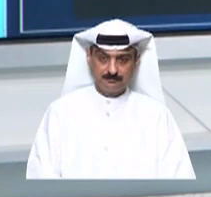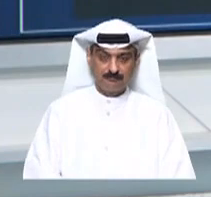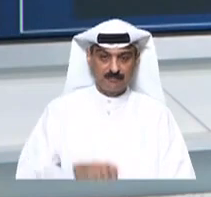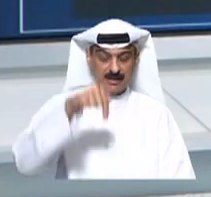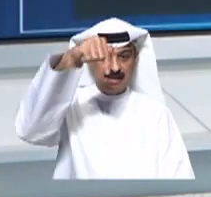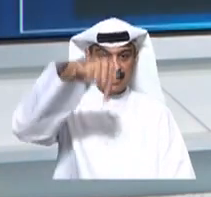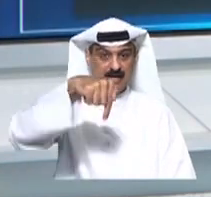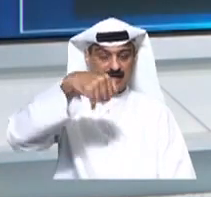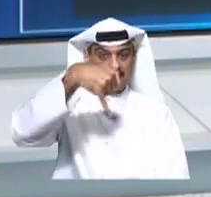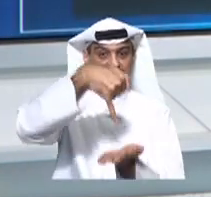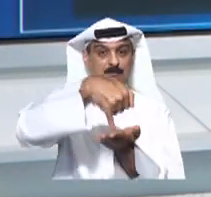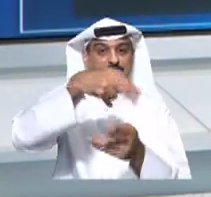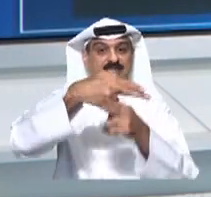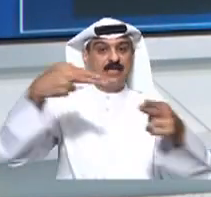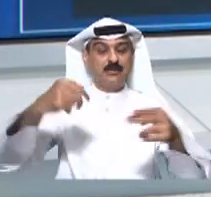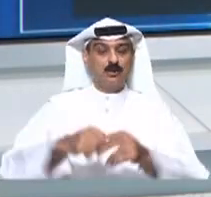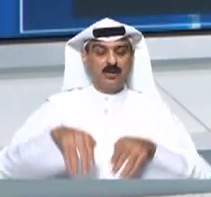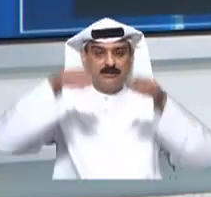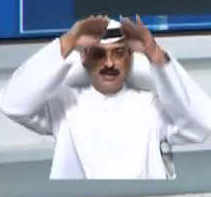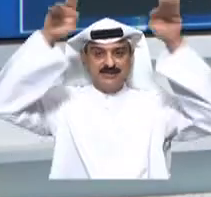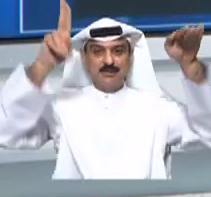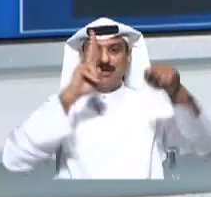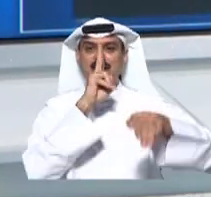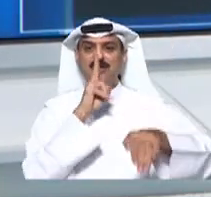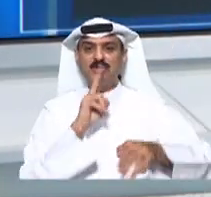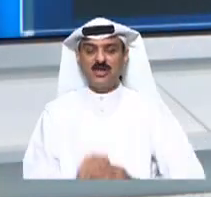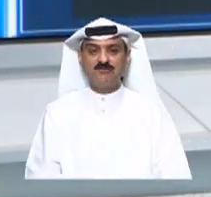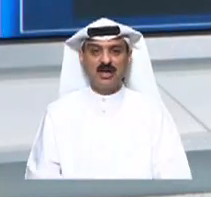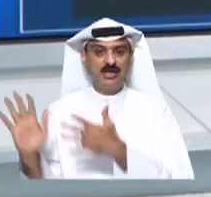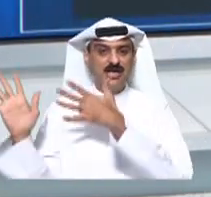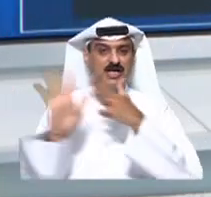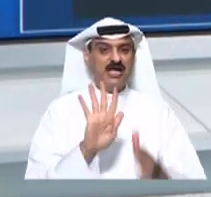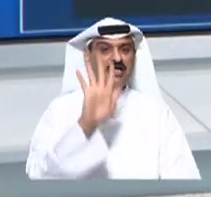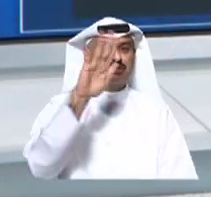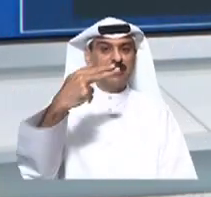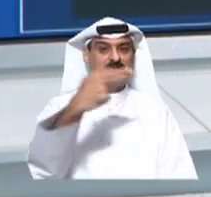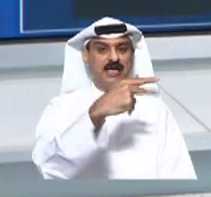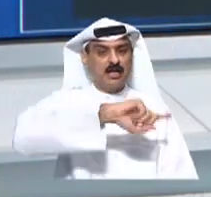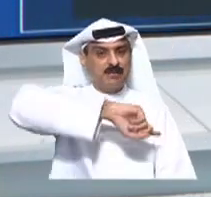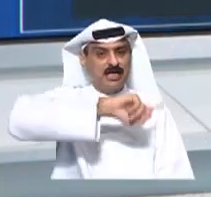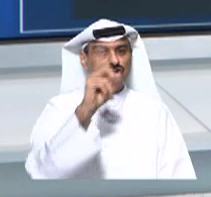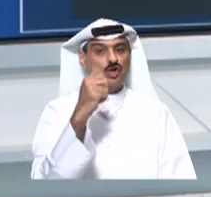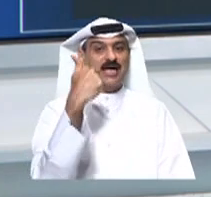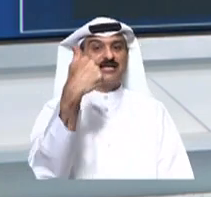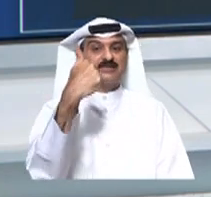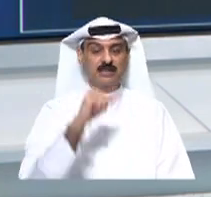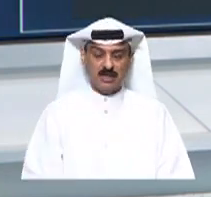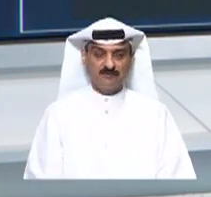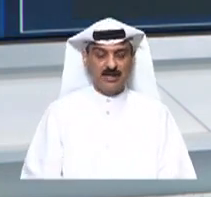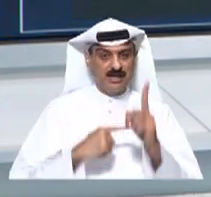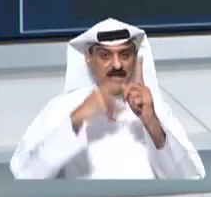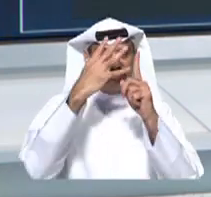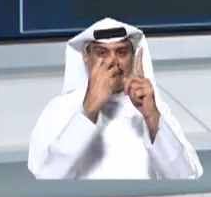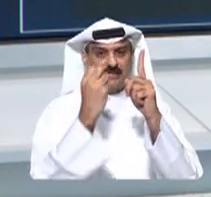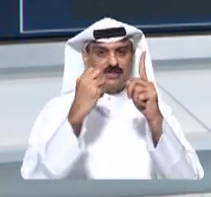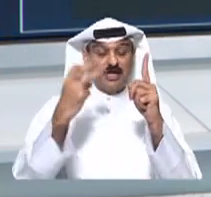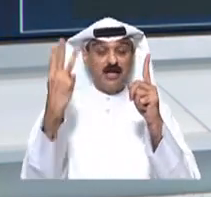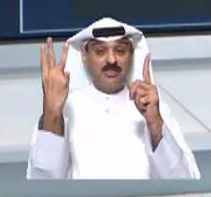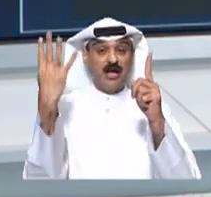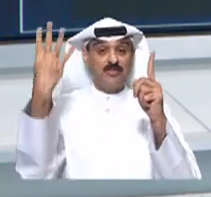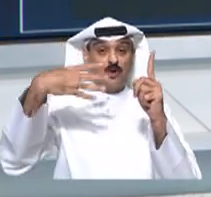مدينة الكويت، سماء صحو بشكل عام، الرياح شمالية غربية سرعتها 6 كيلو متر في الساعة، درجة الحرارة الحالية 43 درجة